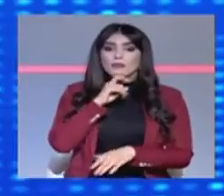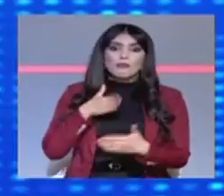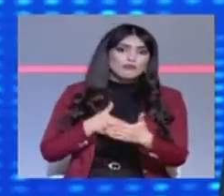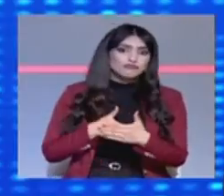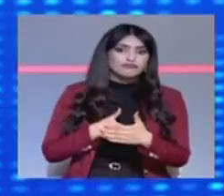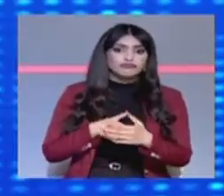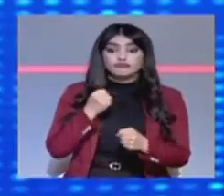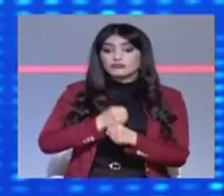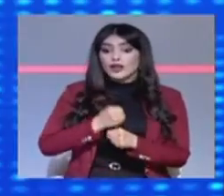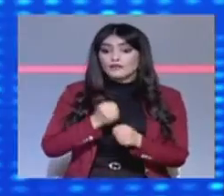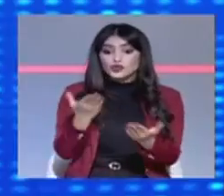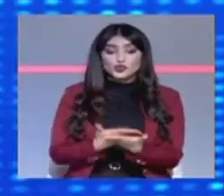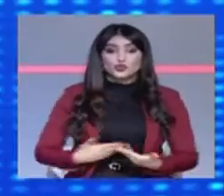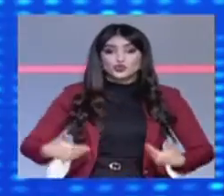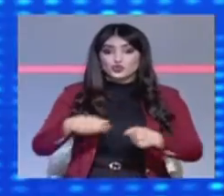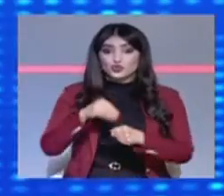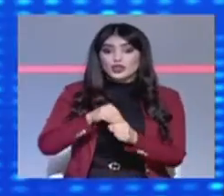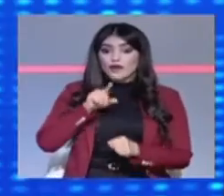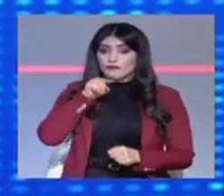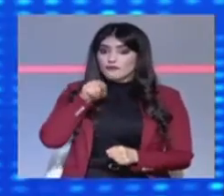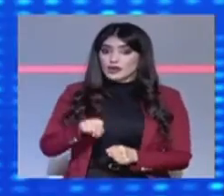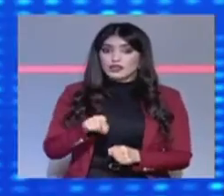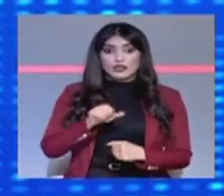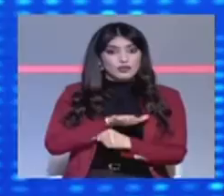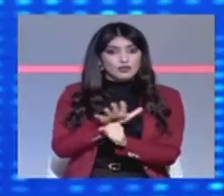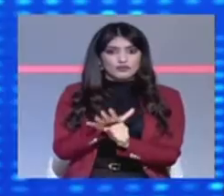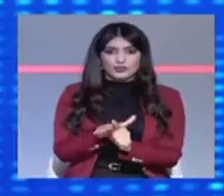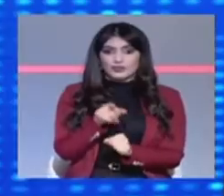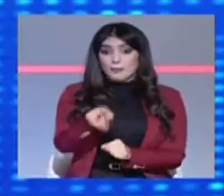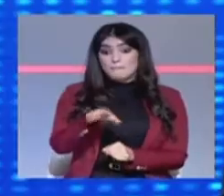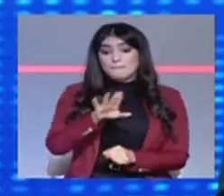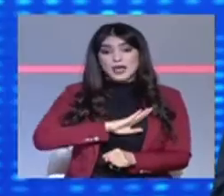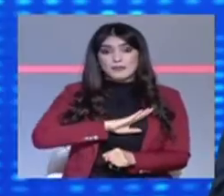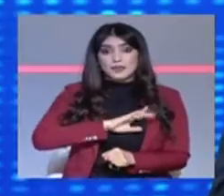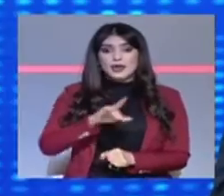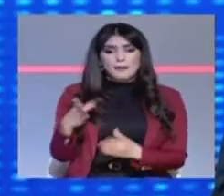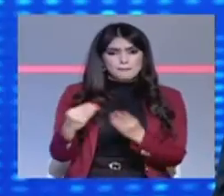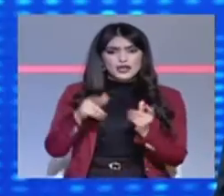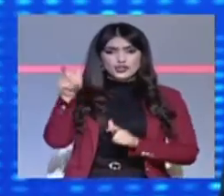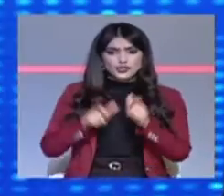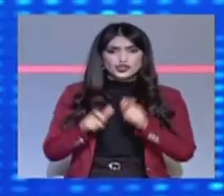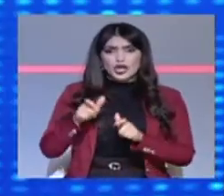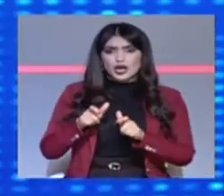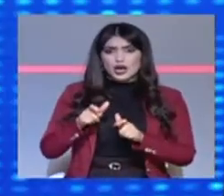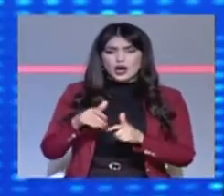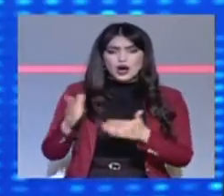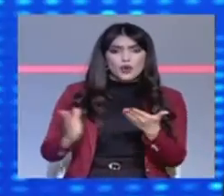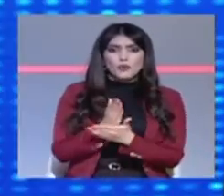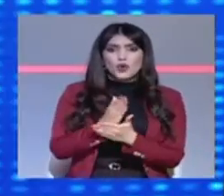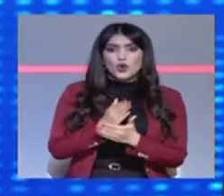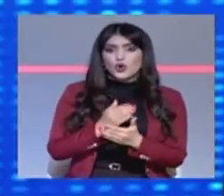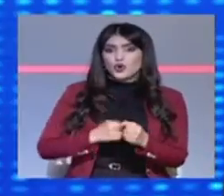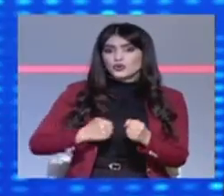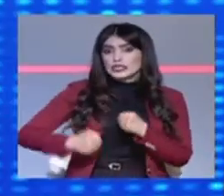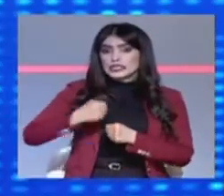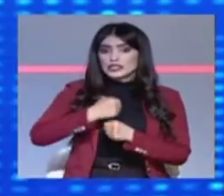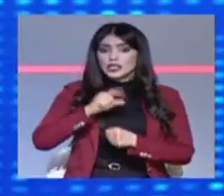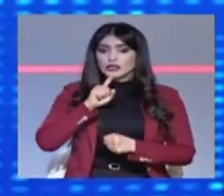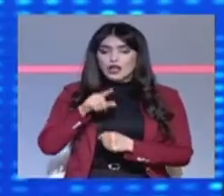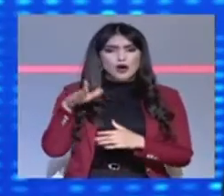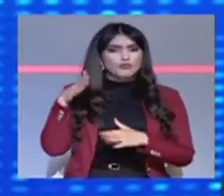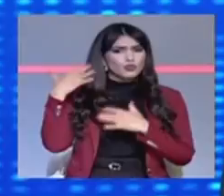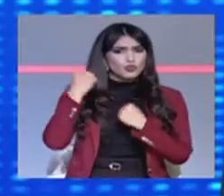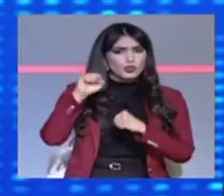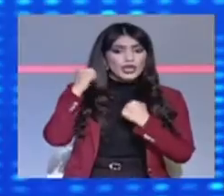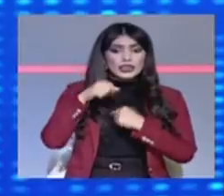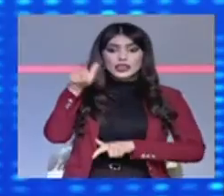ظل صعوبات اقتصاديه فرضتها جاء عدد من المستثمرين الشبان طالبوا في تحرك احتجاجي